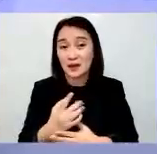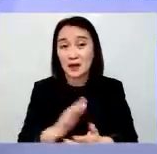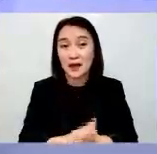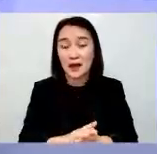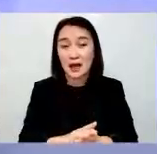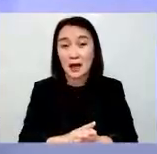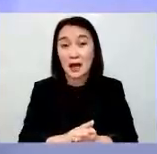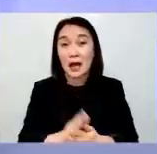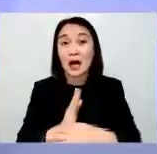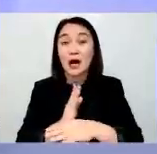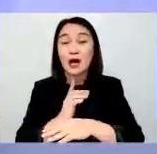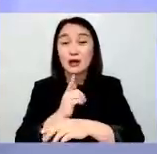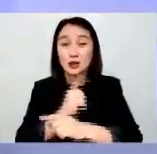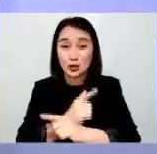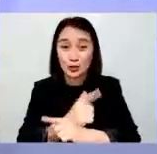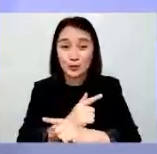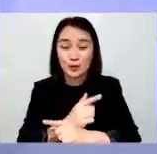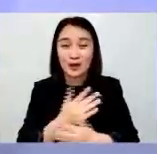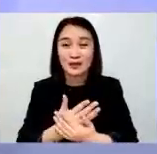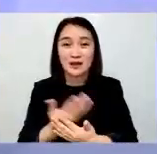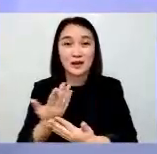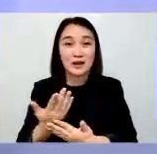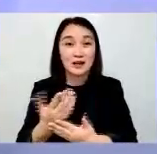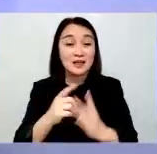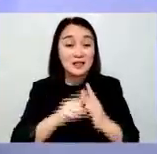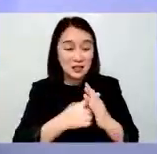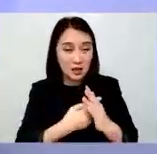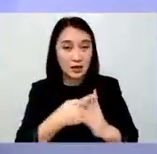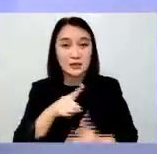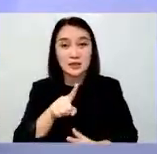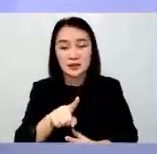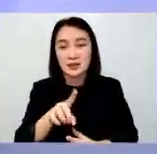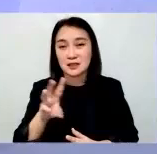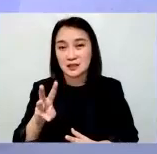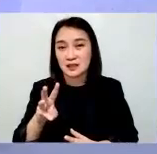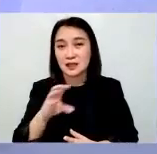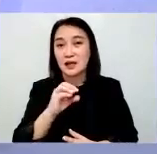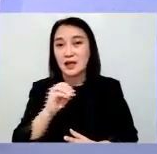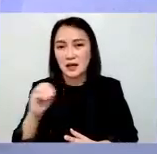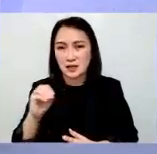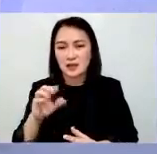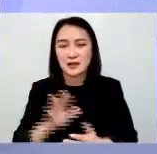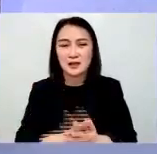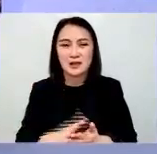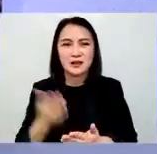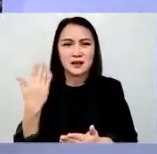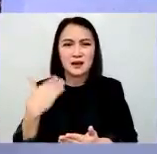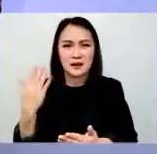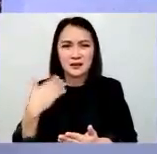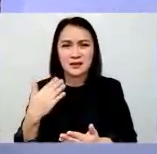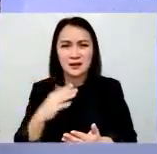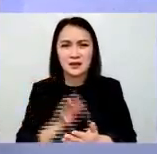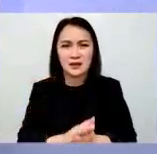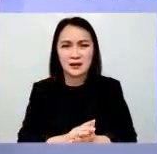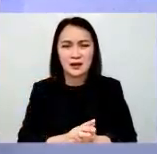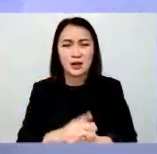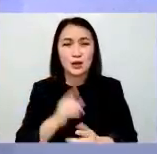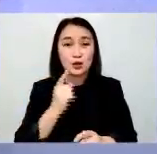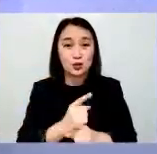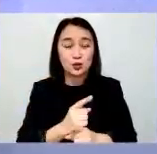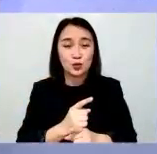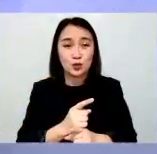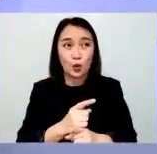ang nagpauso nito noong 1600s. Ang dati pa nga nilang paandar, literal na fir tree ang